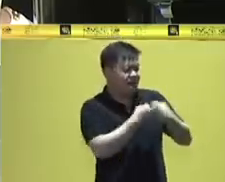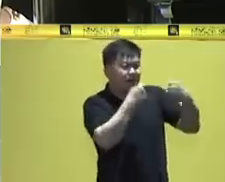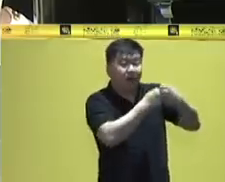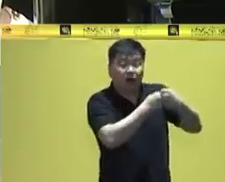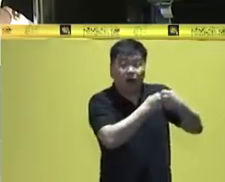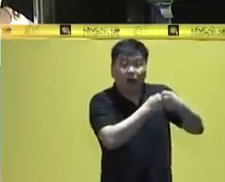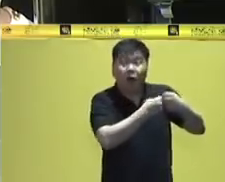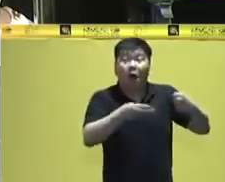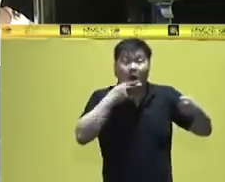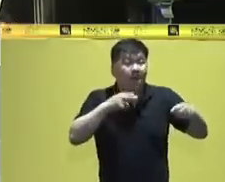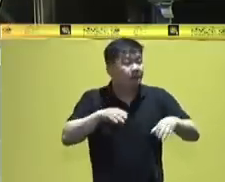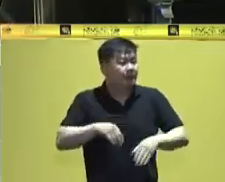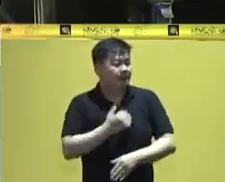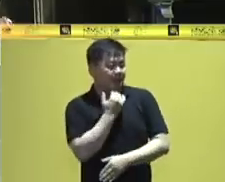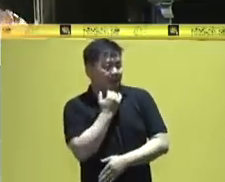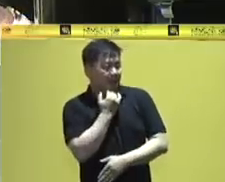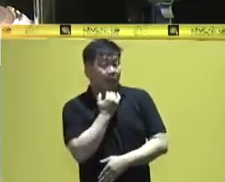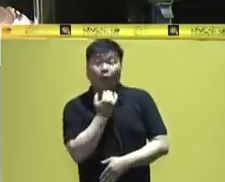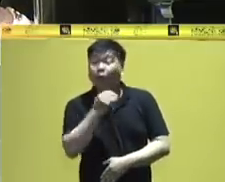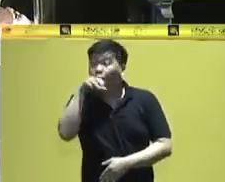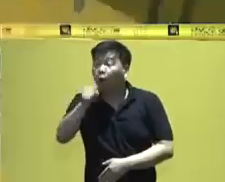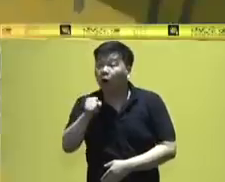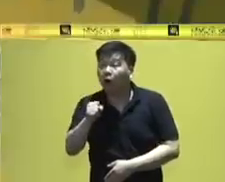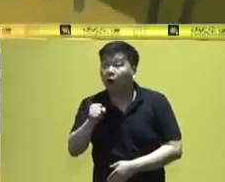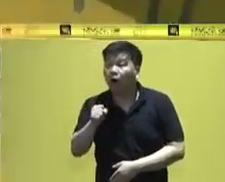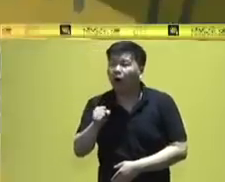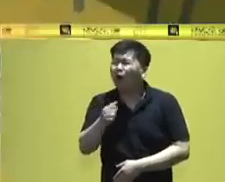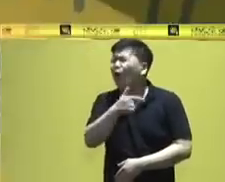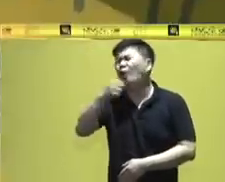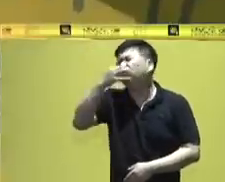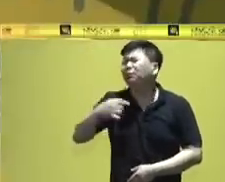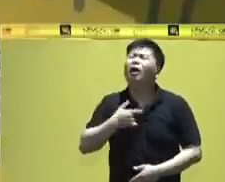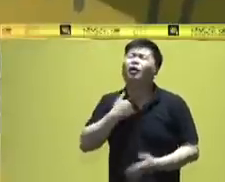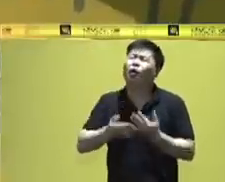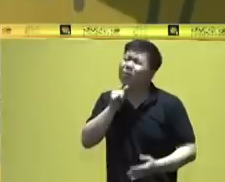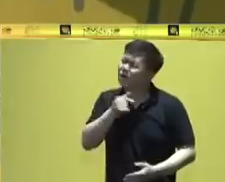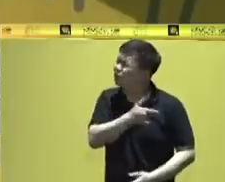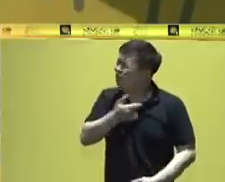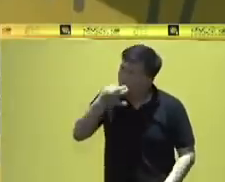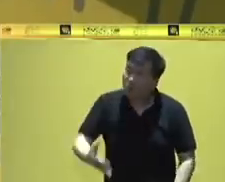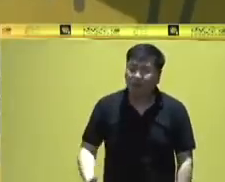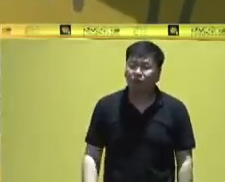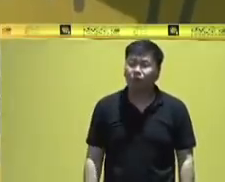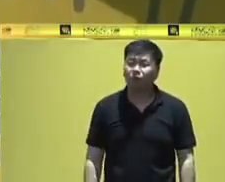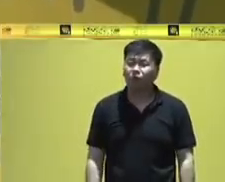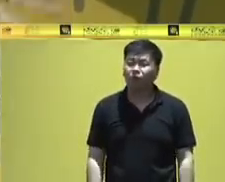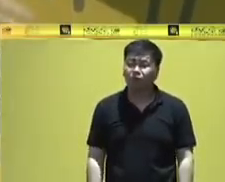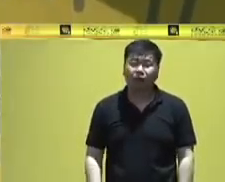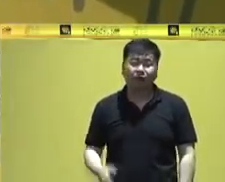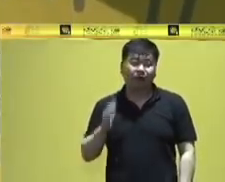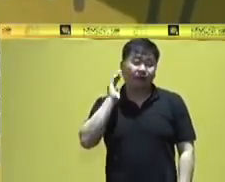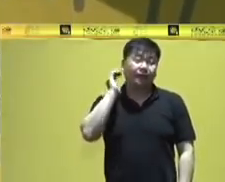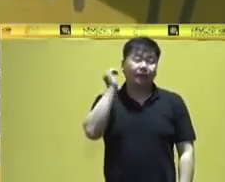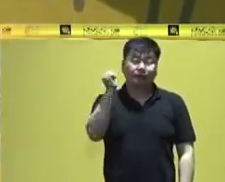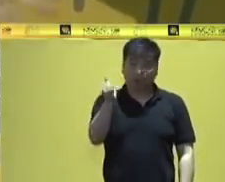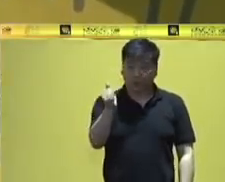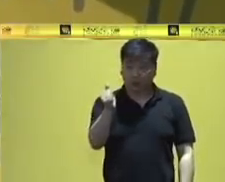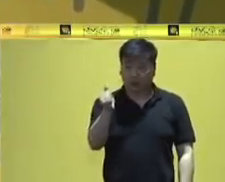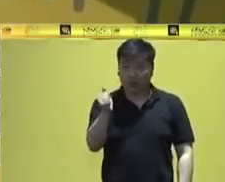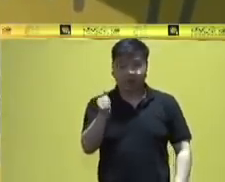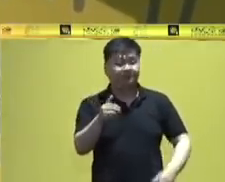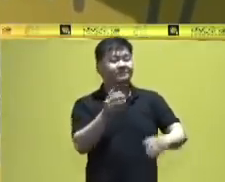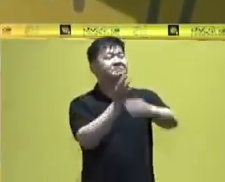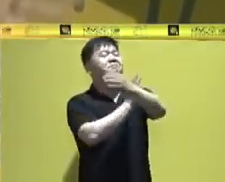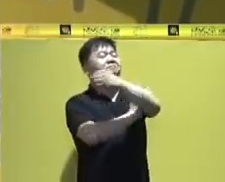참 잘하시는 일이라고 아, 예, 생각해요. 그럼요. 네. 너무 힘들어요. 저희 해봤는데. 이렇게 대통령은 소닥